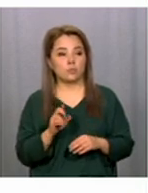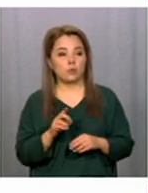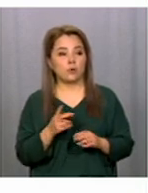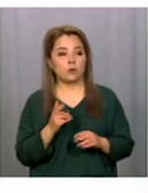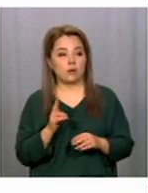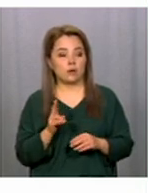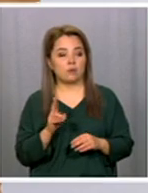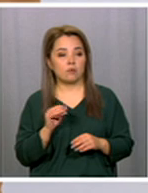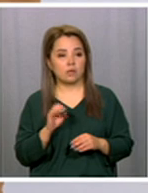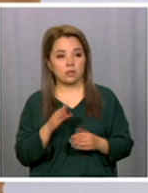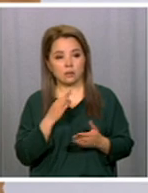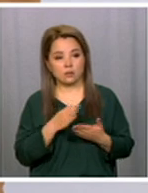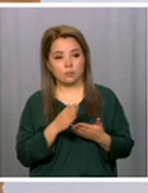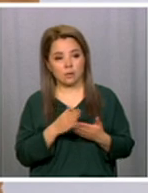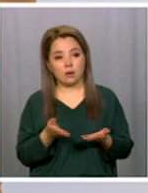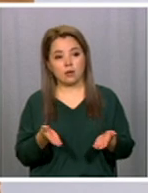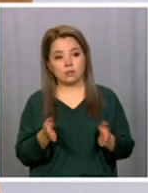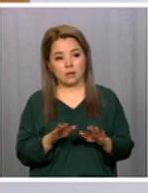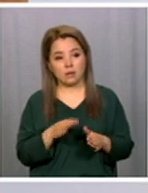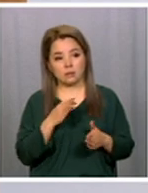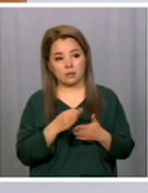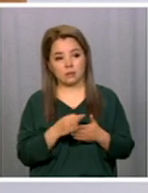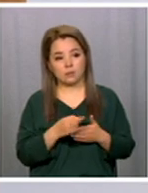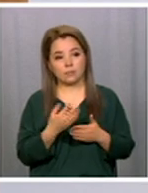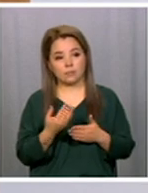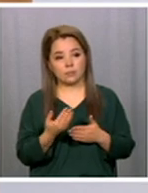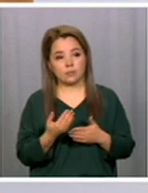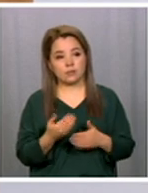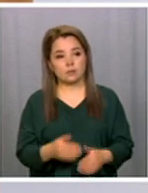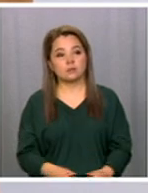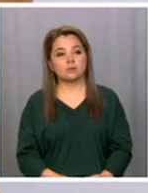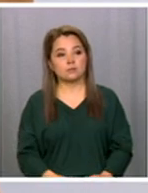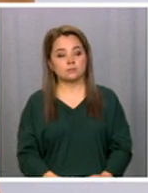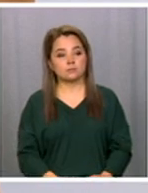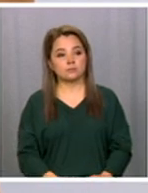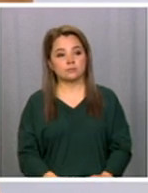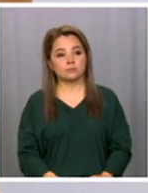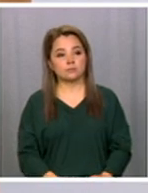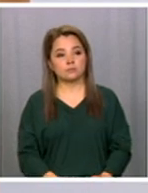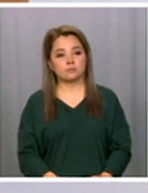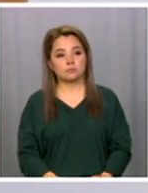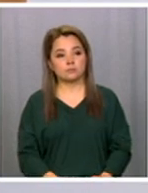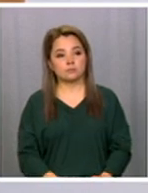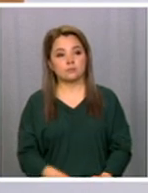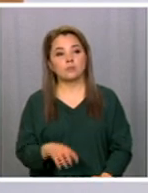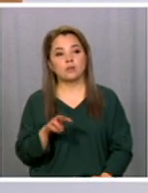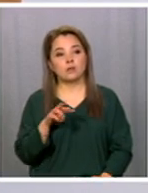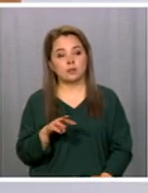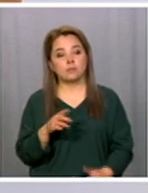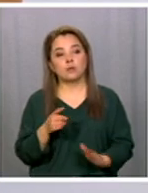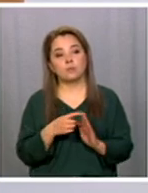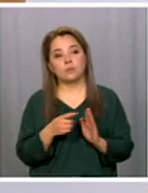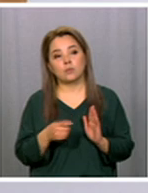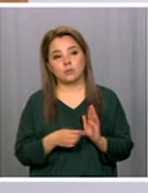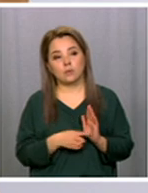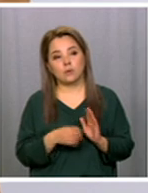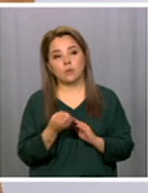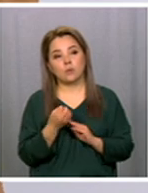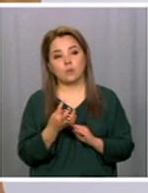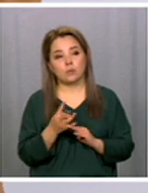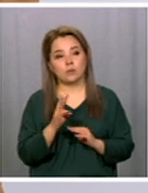К квадрат. 10НК-дан 10НК-ны азайтамыз, 0 болады. Тең М